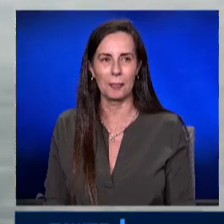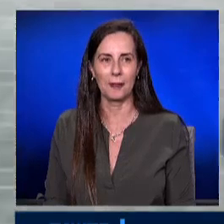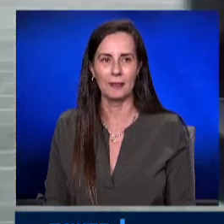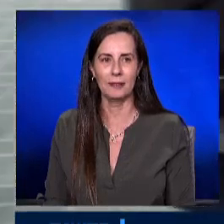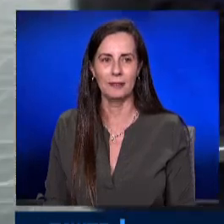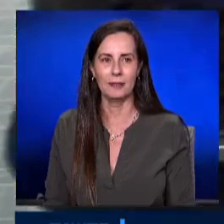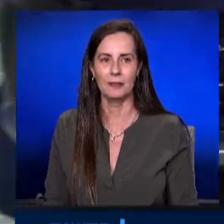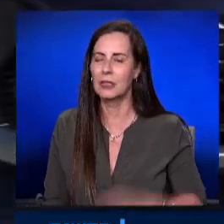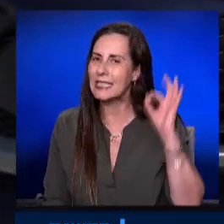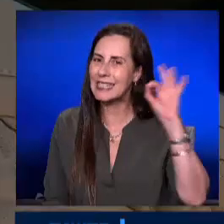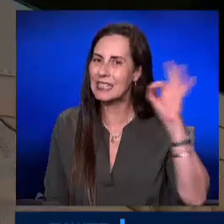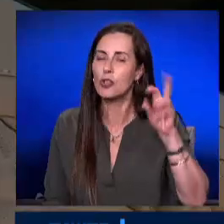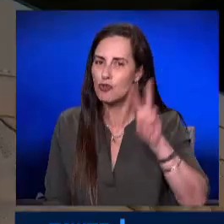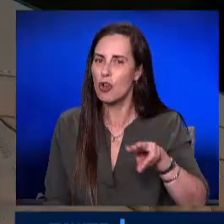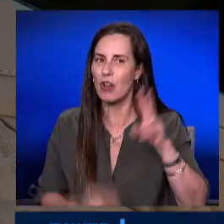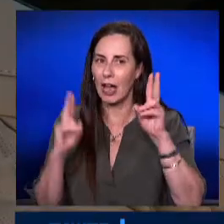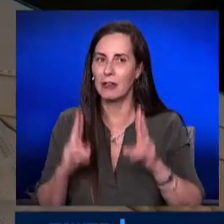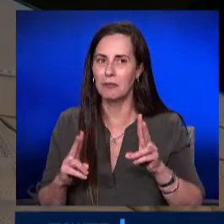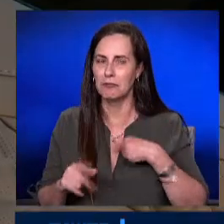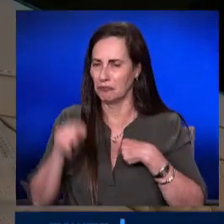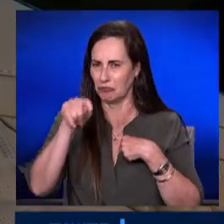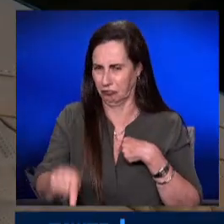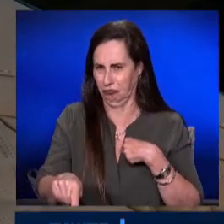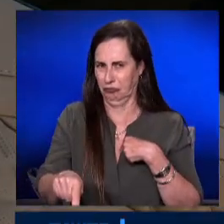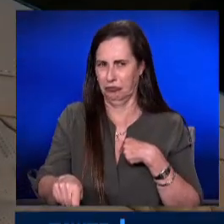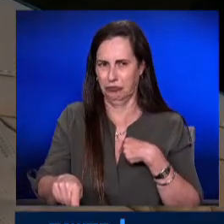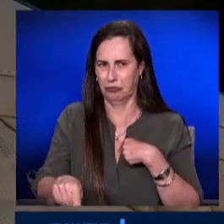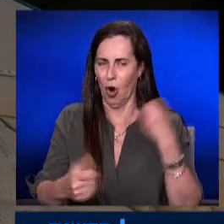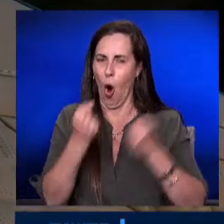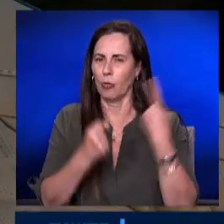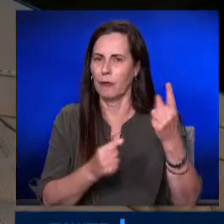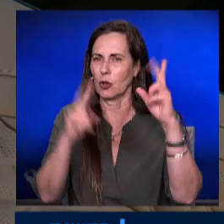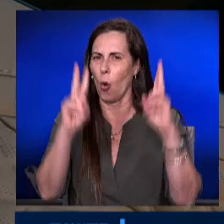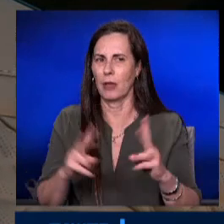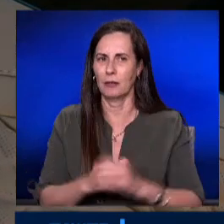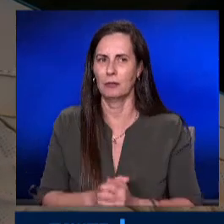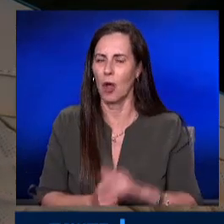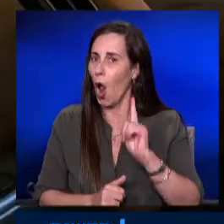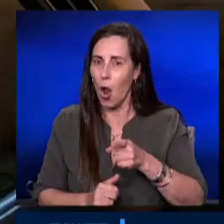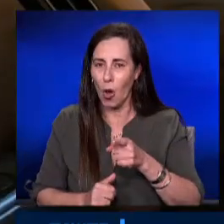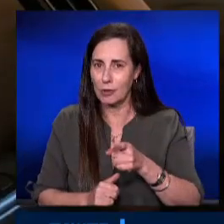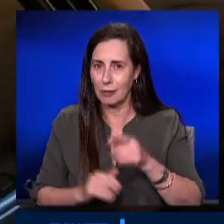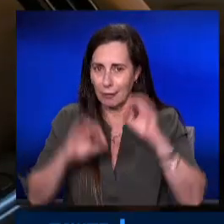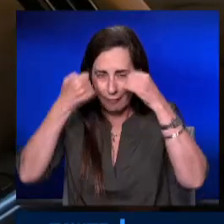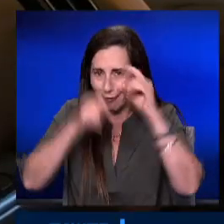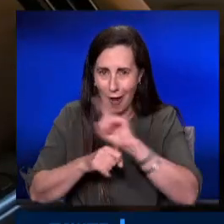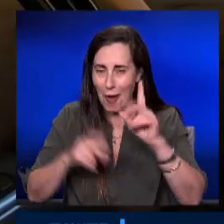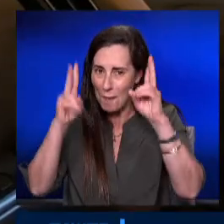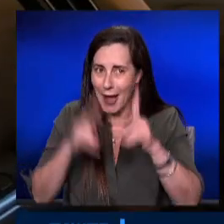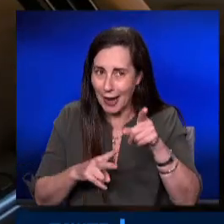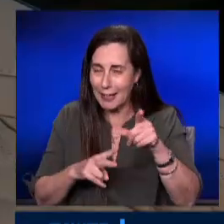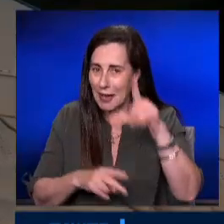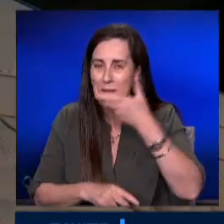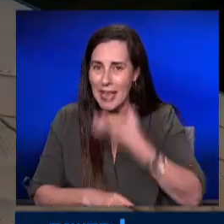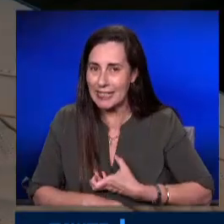הוא צפצף בעצם לאישור. אני רק לוחץ לחיצה ארוכה, האוטו חונה לבד. אין צורך לשפשף את העיניים. בחניה של המרינה